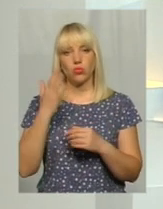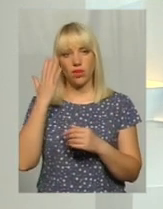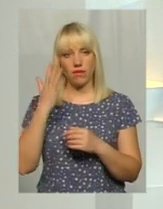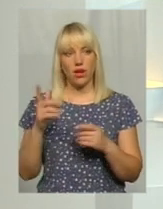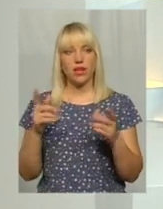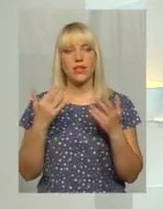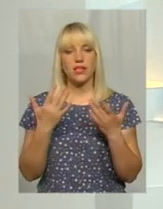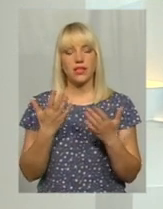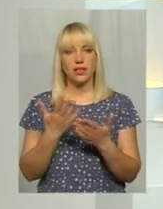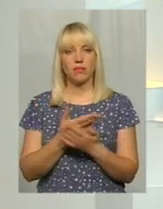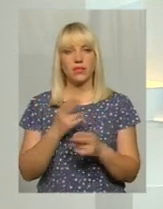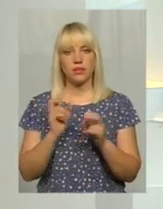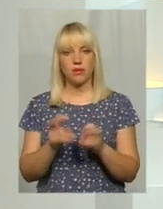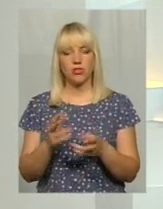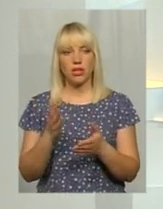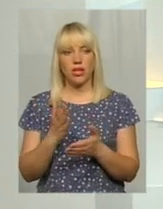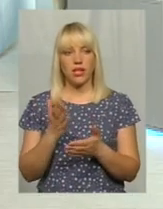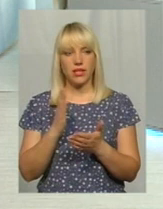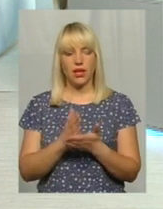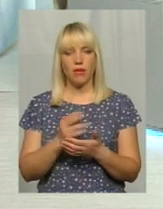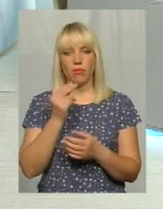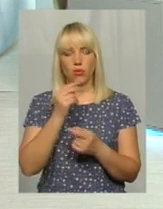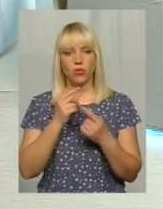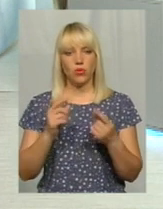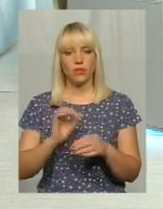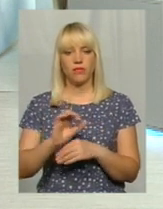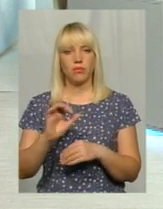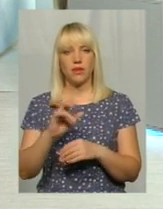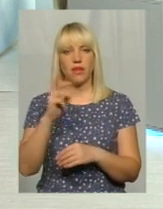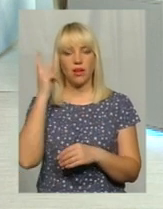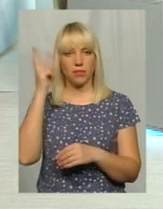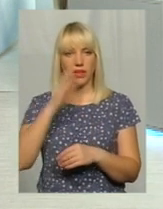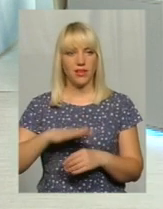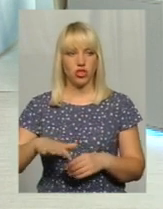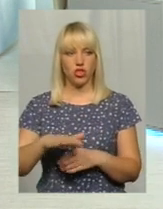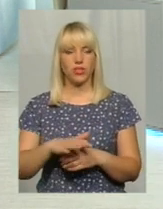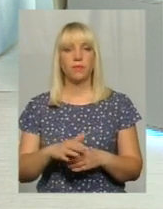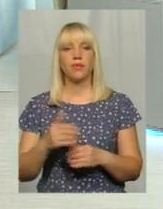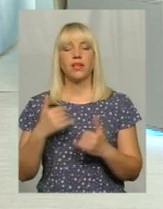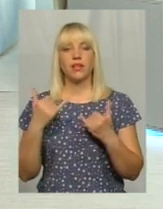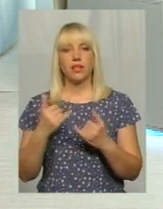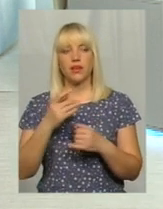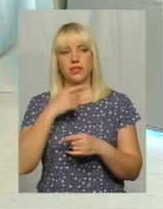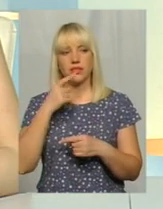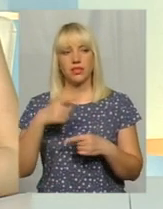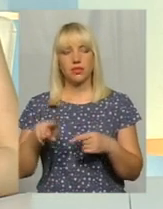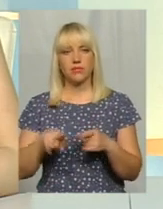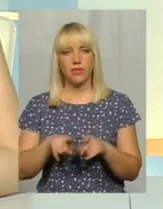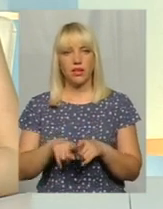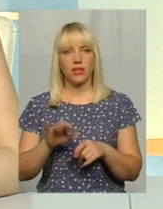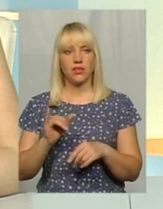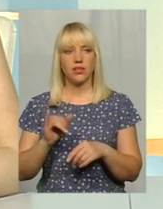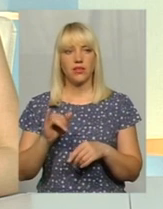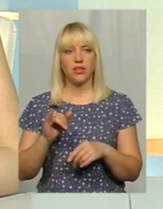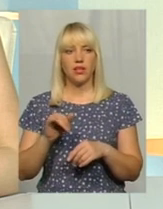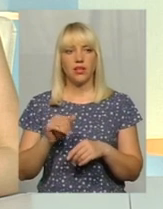наскільки безпечними є продукти, вироблені на Хмельниччині? Ну, наразі, скажімо так, прецедентів чи